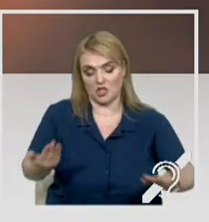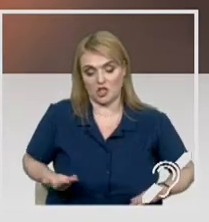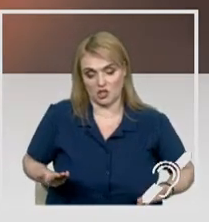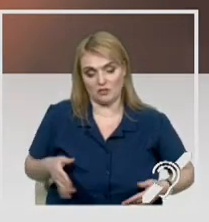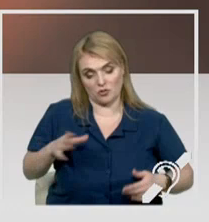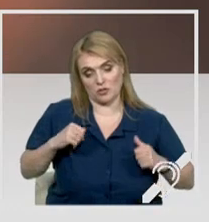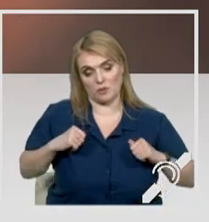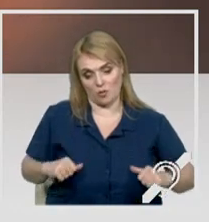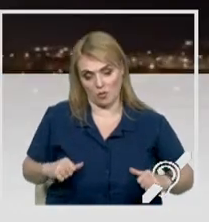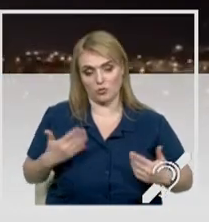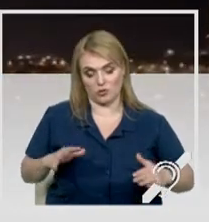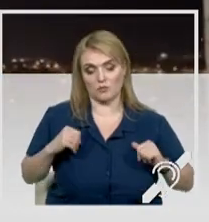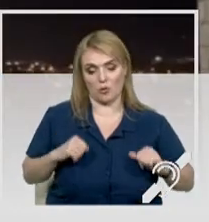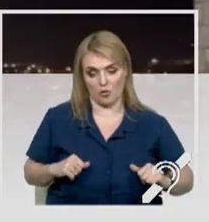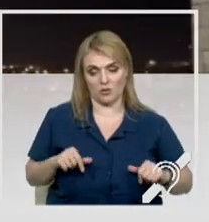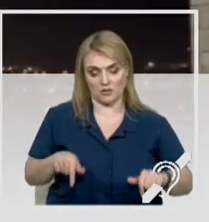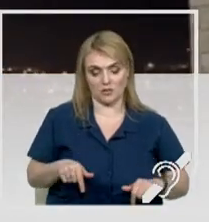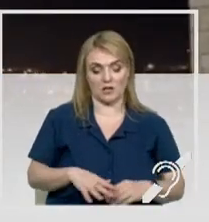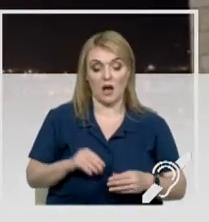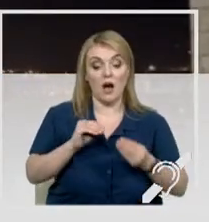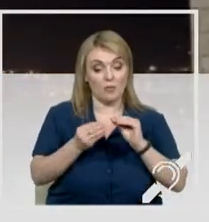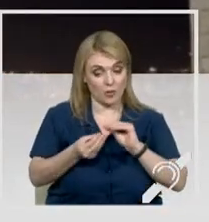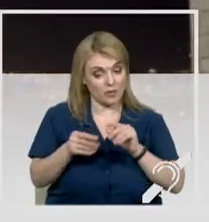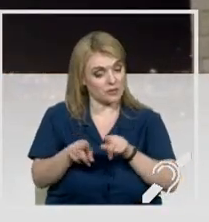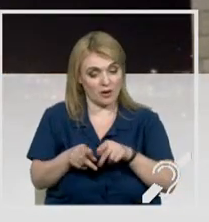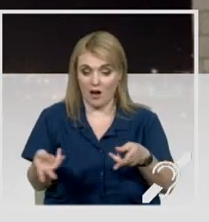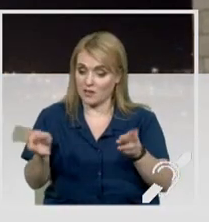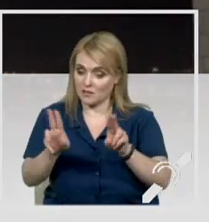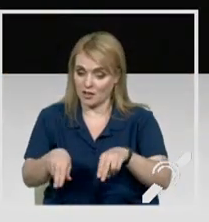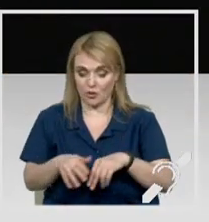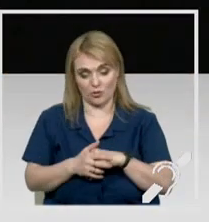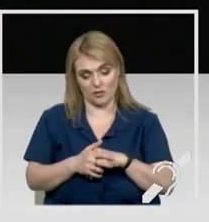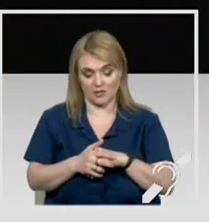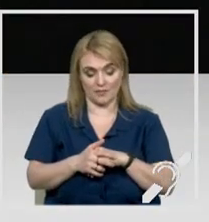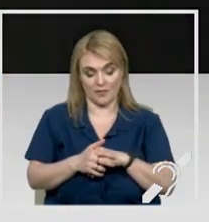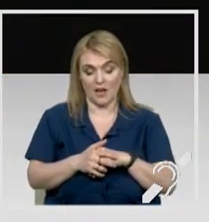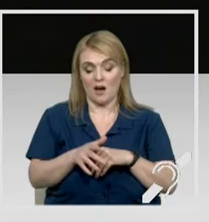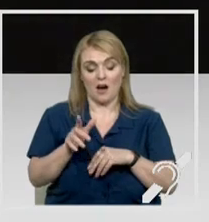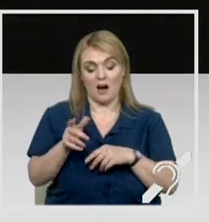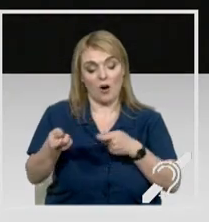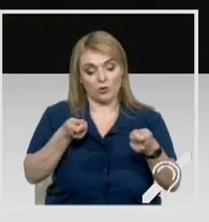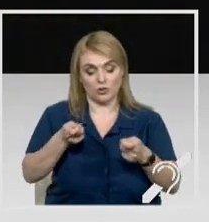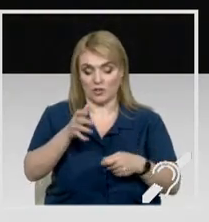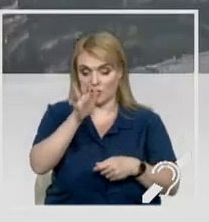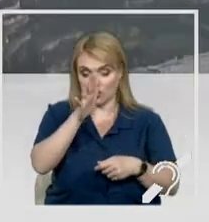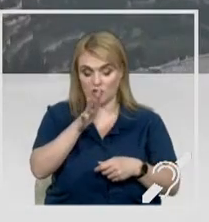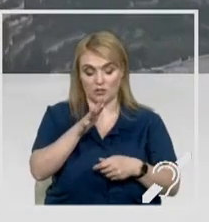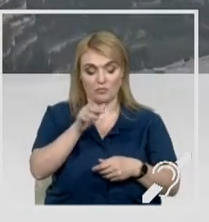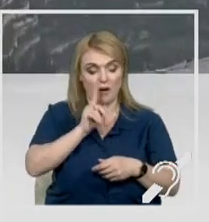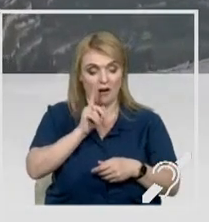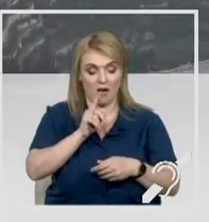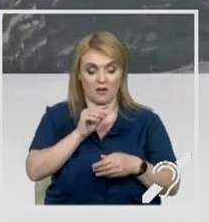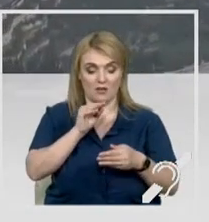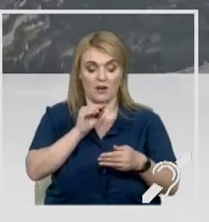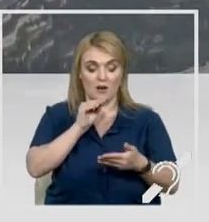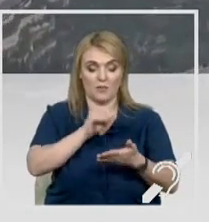liniștit toată situația în țară problemele rămân în zonă așa că autoritățile de la Chișinău au emis o alertă de călătorie în Orientul Mijlociu